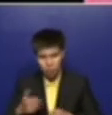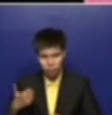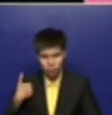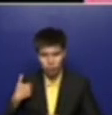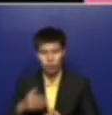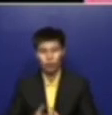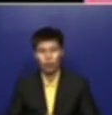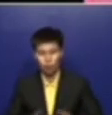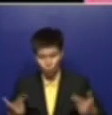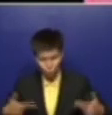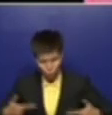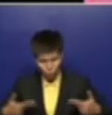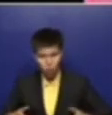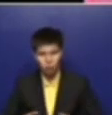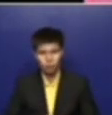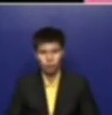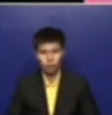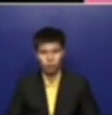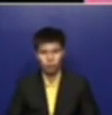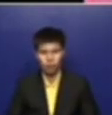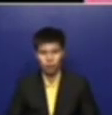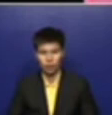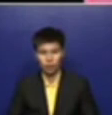ะบางเรื่องที่ละเอียดอ่อน